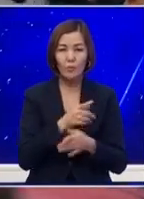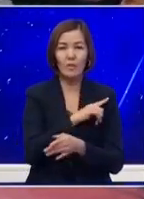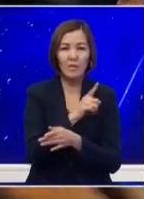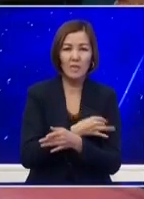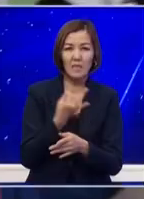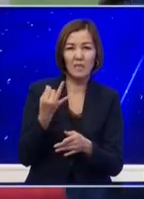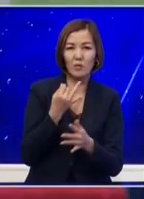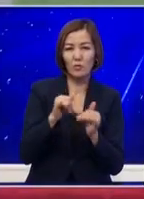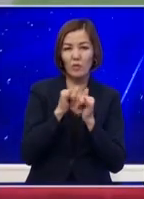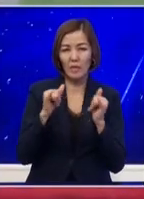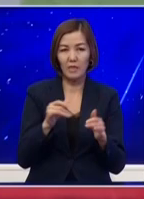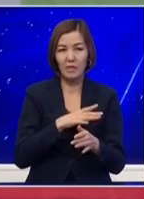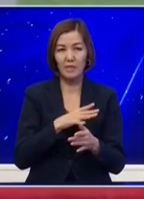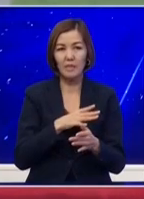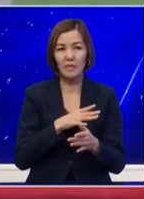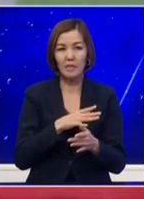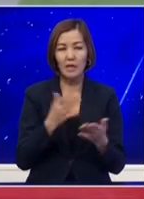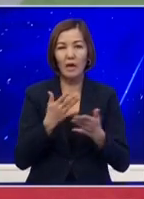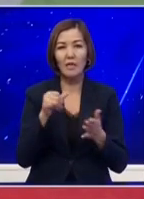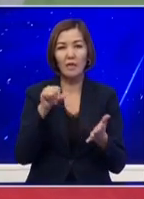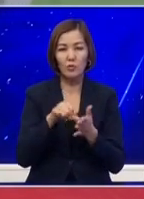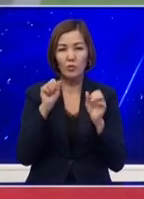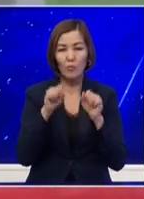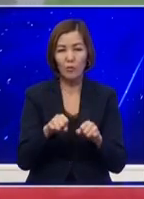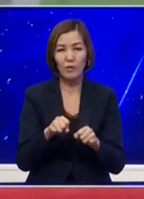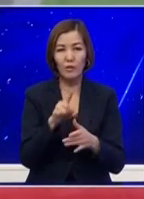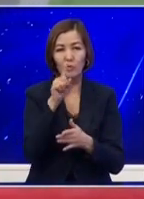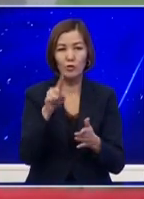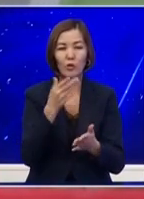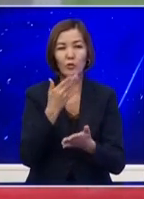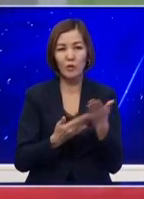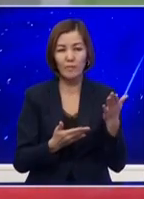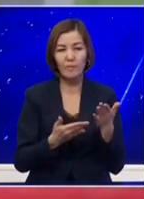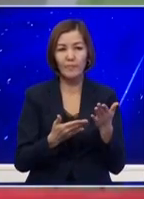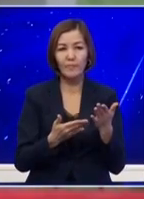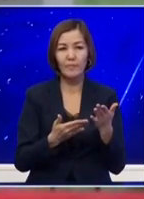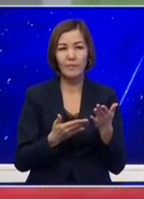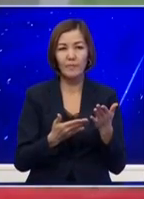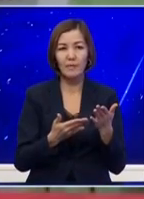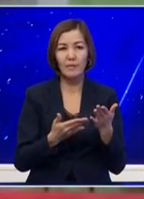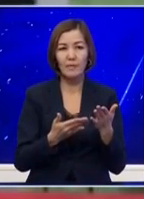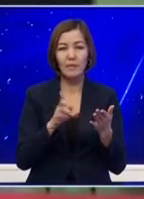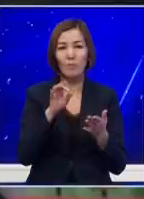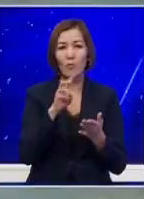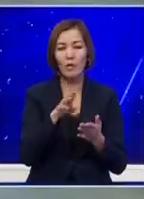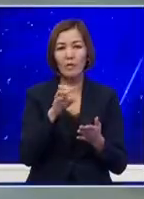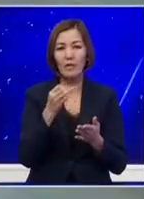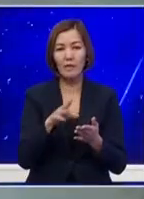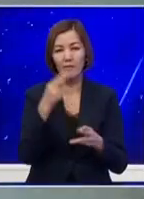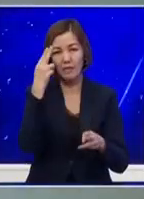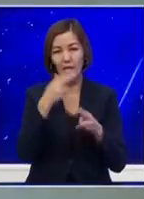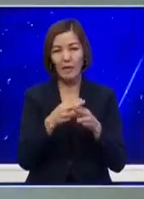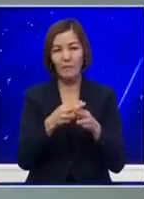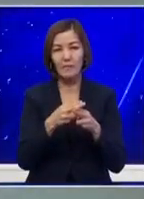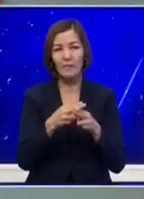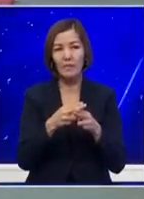Қалай осы TikTok-қа кіруге болады деген сұрақтармен көп адамнан сұрап, сөйтсем Нұрлан Алтаев деген осы циркте ағамыз өзі жұмыс